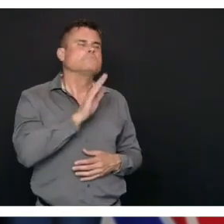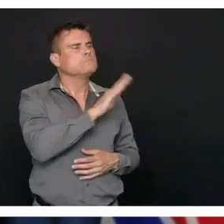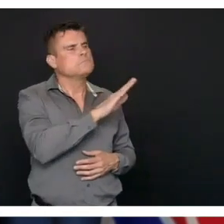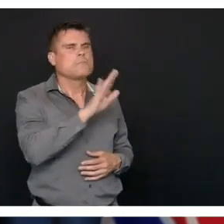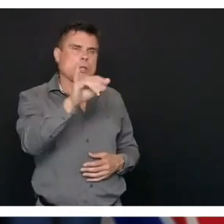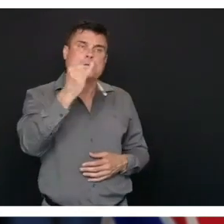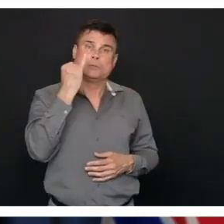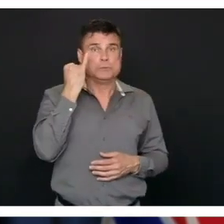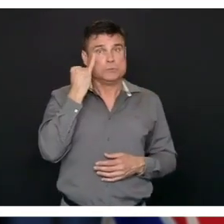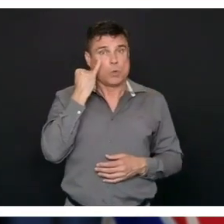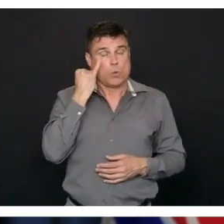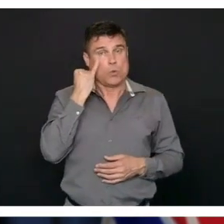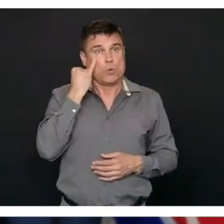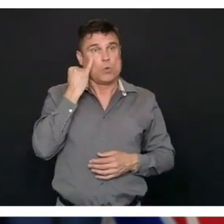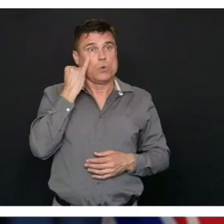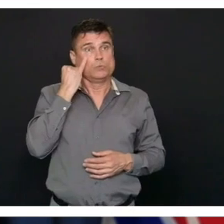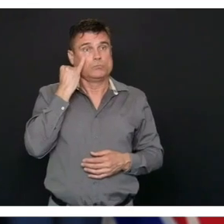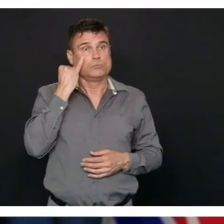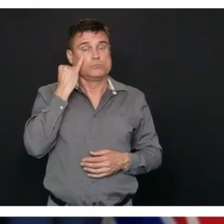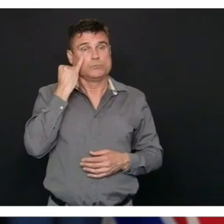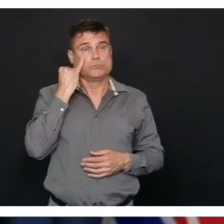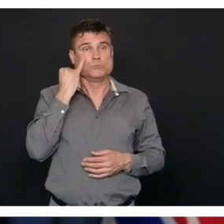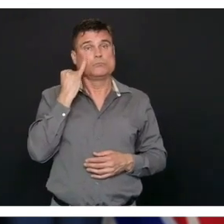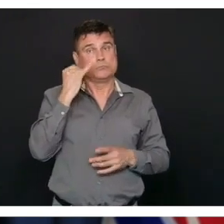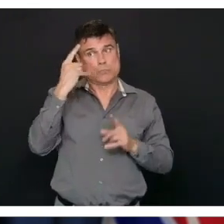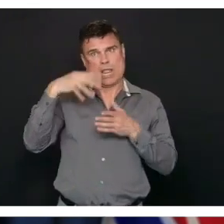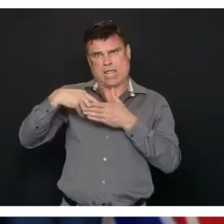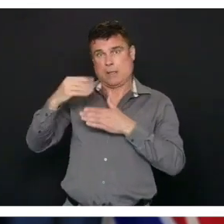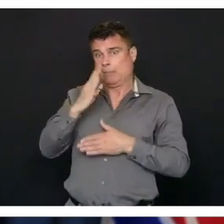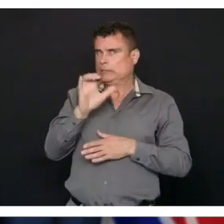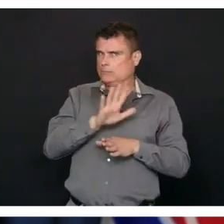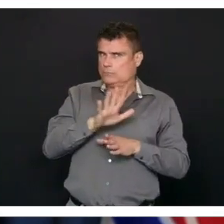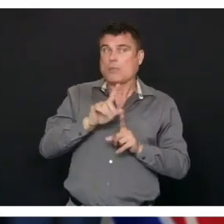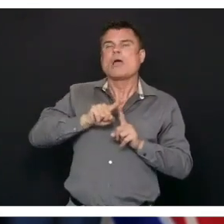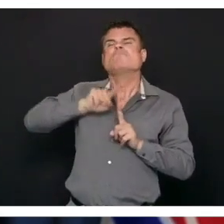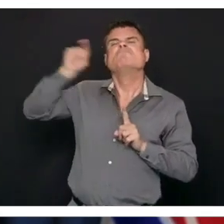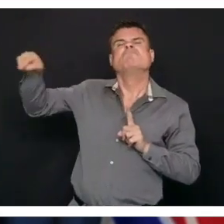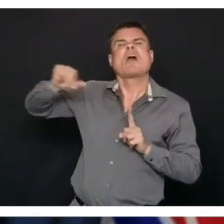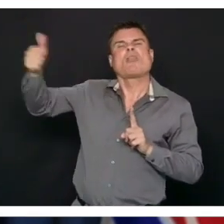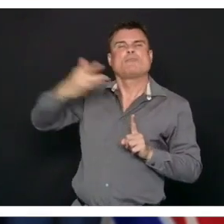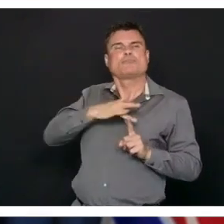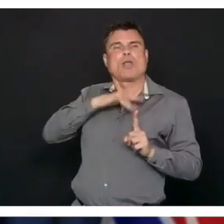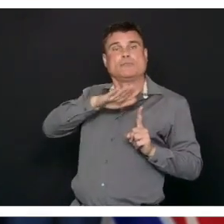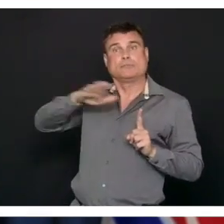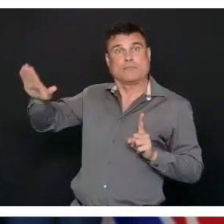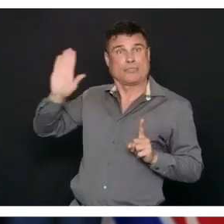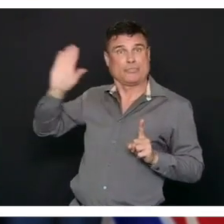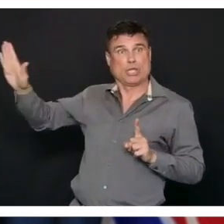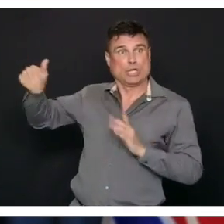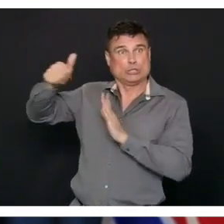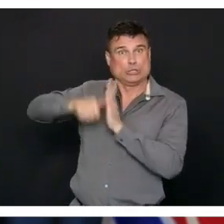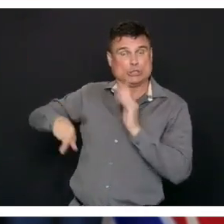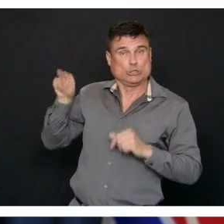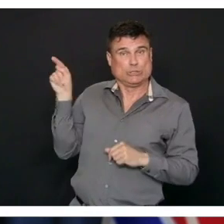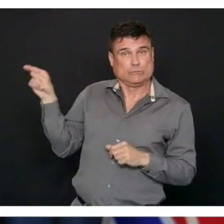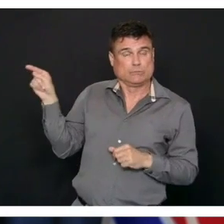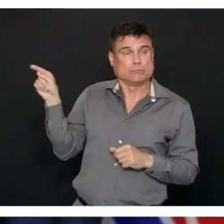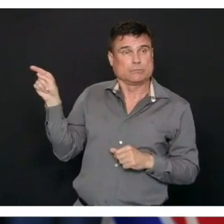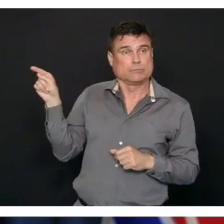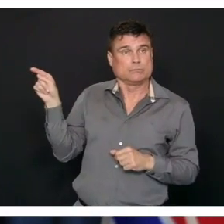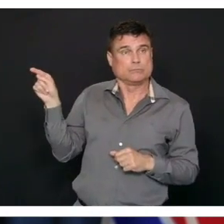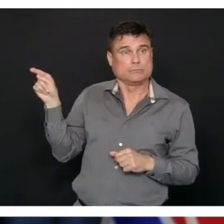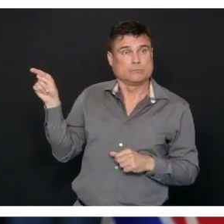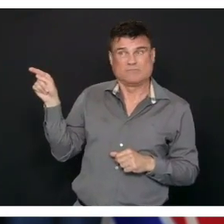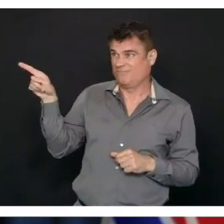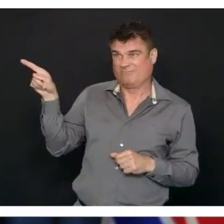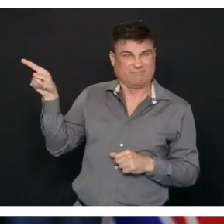been scheduled for specialised surgeries in BC and had them cancelled? Will they be allowed to travel